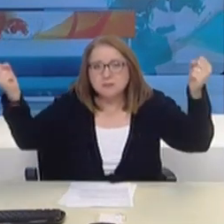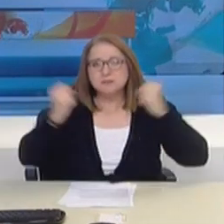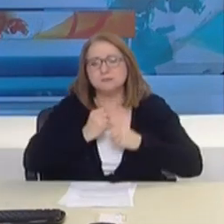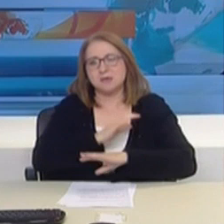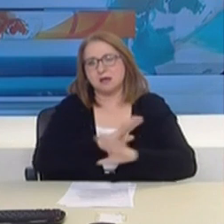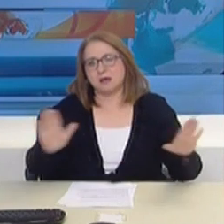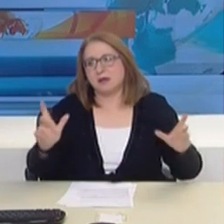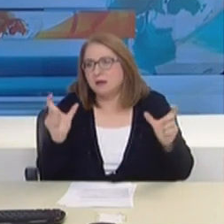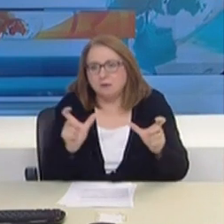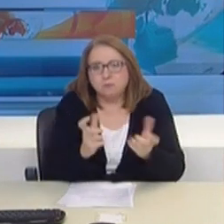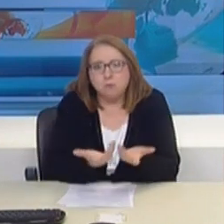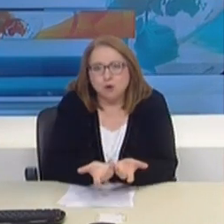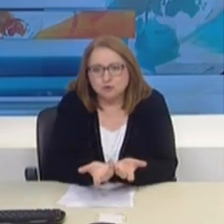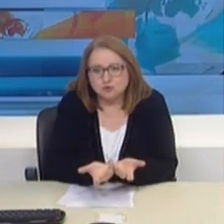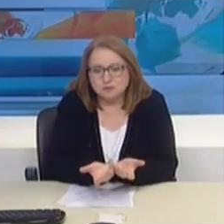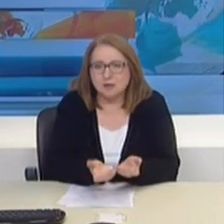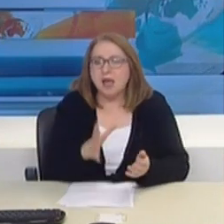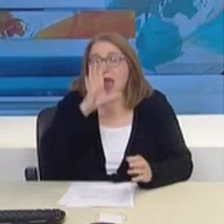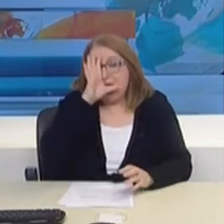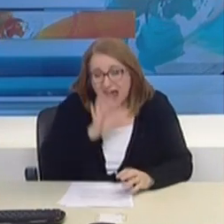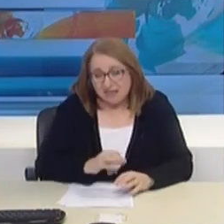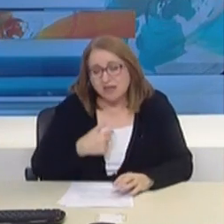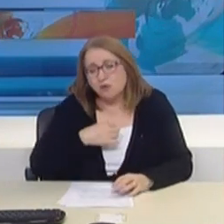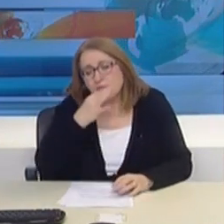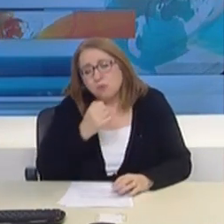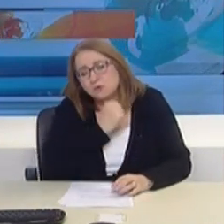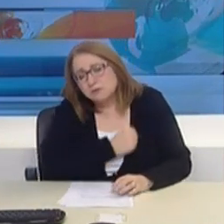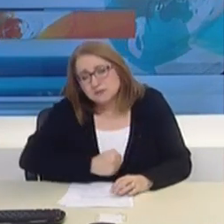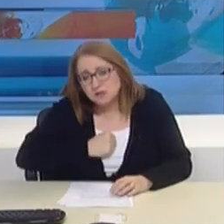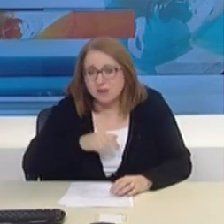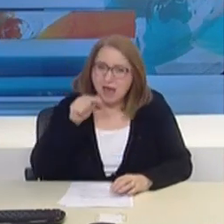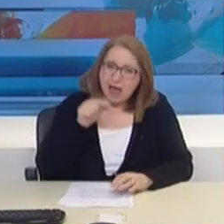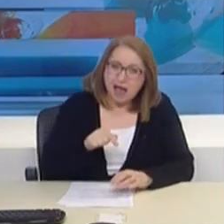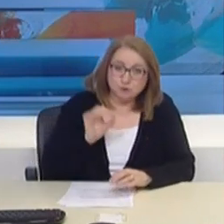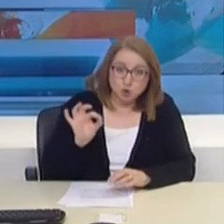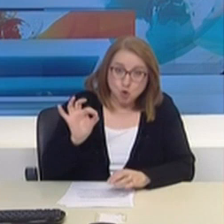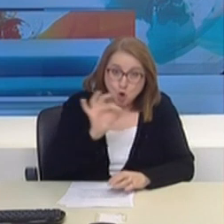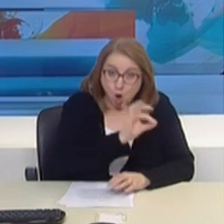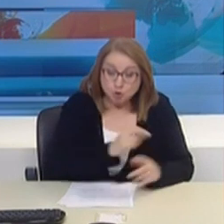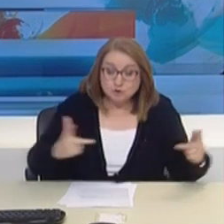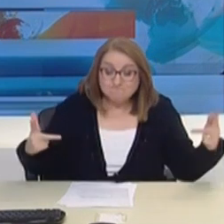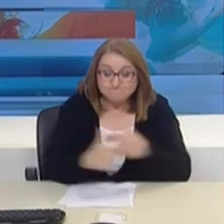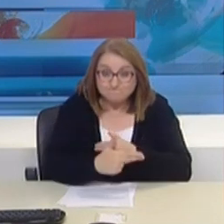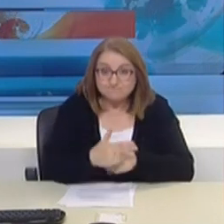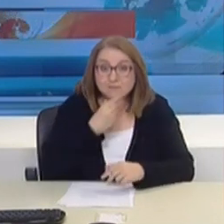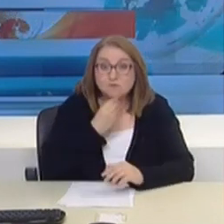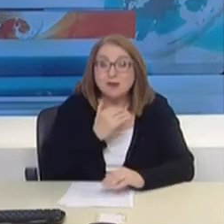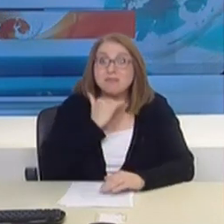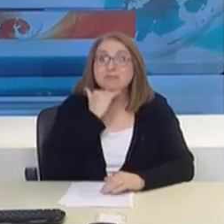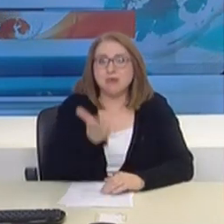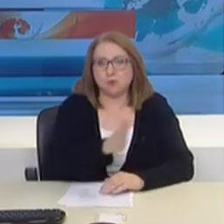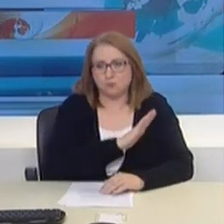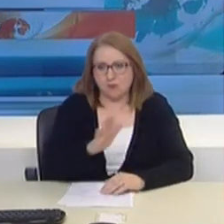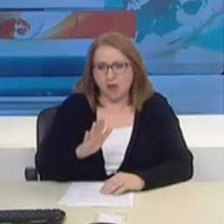τόσο εύκολα μέτρα όσο όλοι θα θέλαμε. Να τον αφήναμε να εξαπλωθεί όπως προτείνεται από κάποιους κύκλους, δεν μπορώ να το